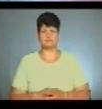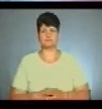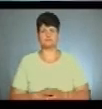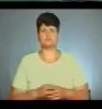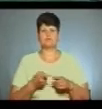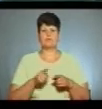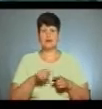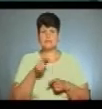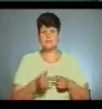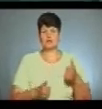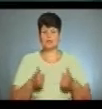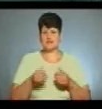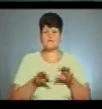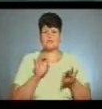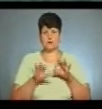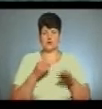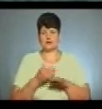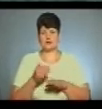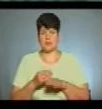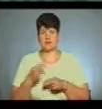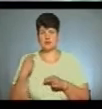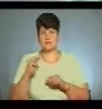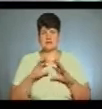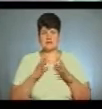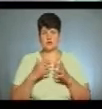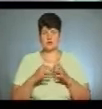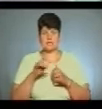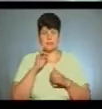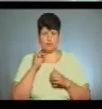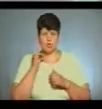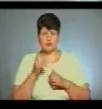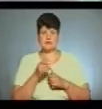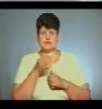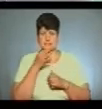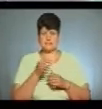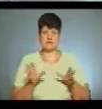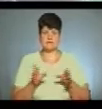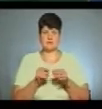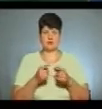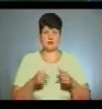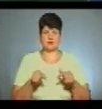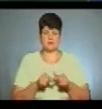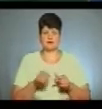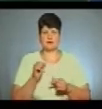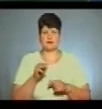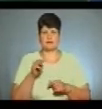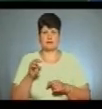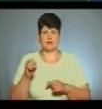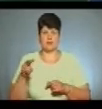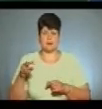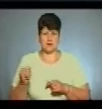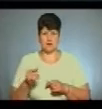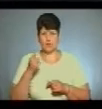Цей турнір – один із відбіркових етапів на чемпіонат світу серед молоді, розповів співорганізатор змагань Андрій Телебан. Оцінюють змагання